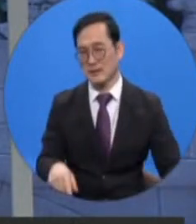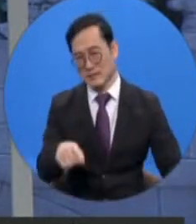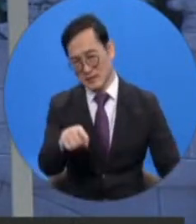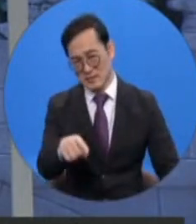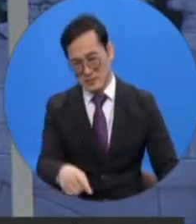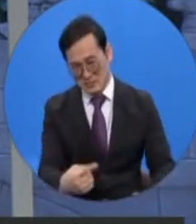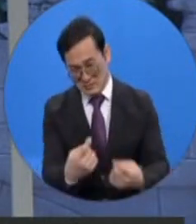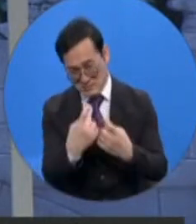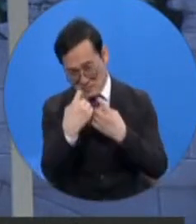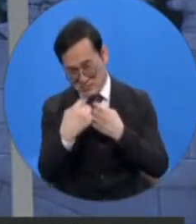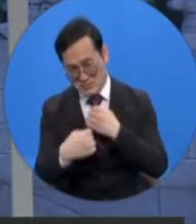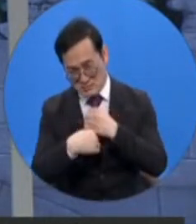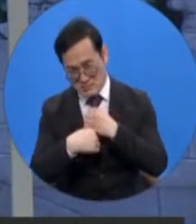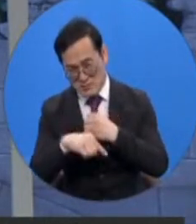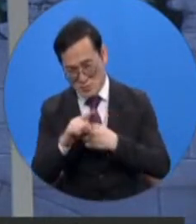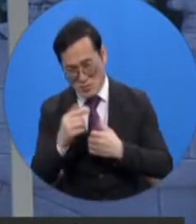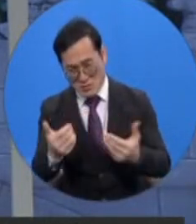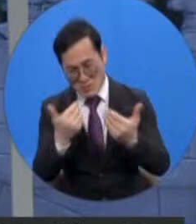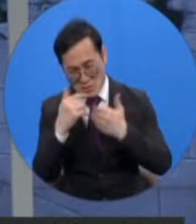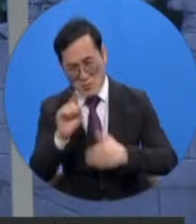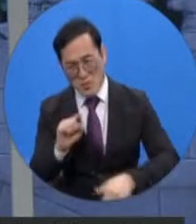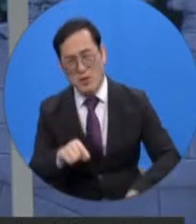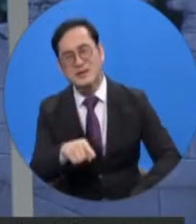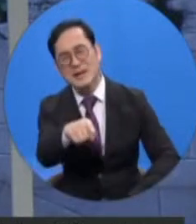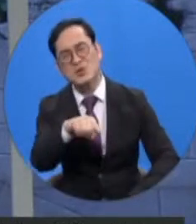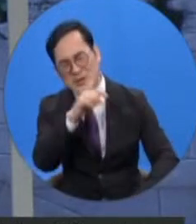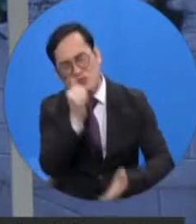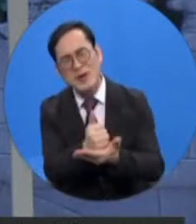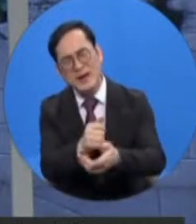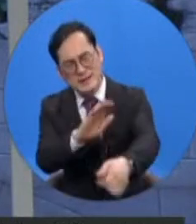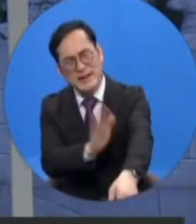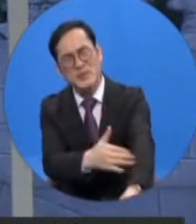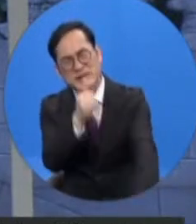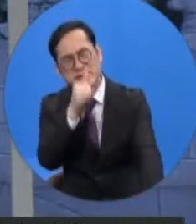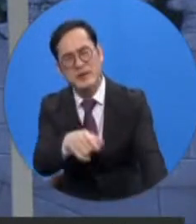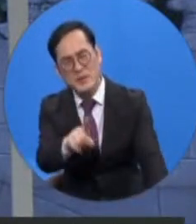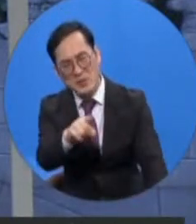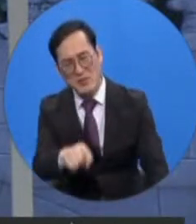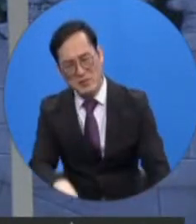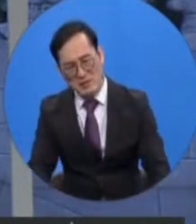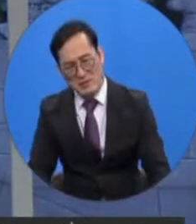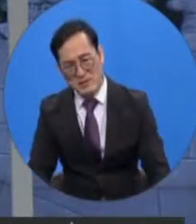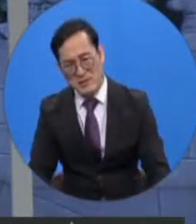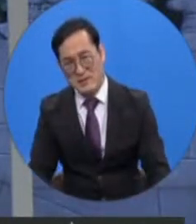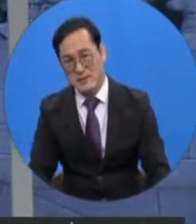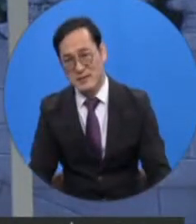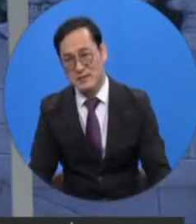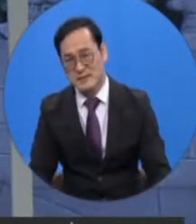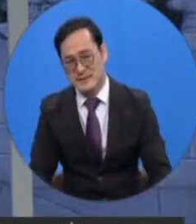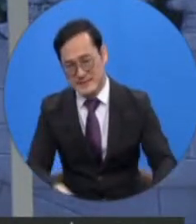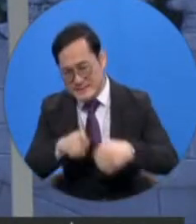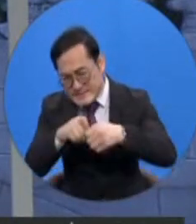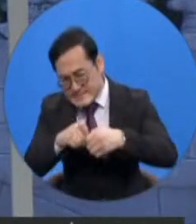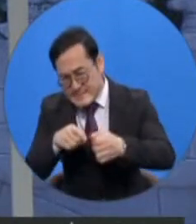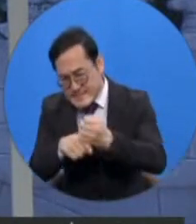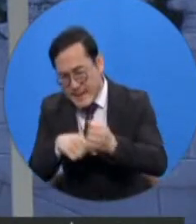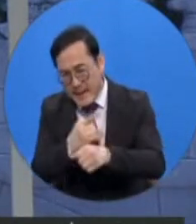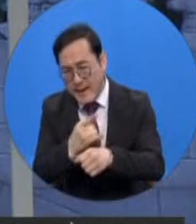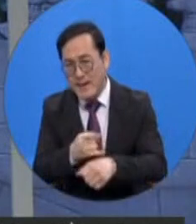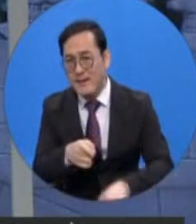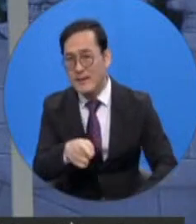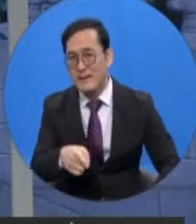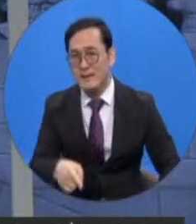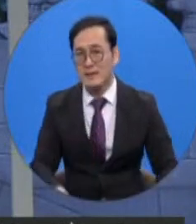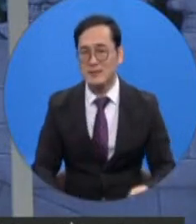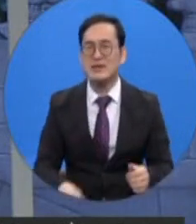아느냐라고 말했다라고 주장을 했습니다. 그런데 국민의힘의 김은혜 의원은 그런 말 한 적이 없다, 공식 사과하라라고 반발을 했습니다. 자,